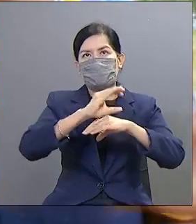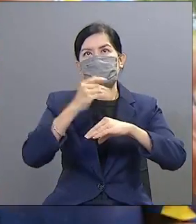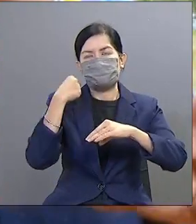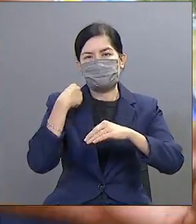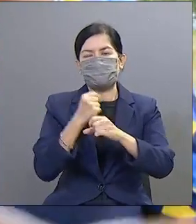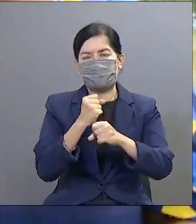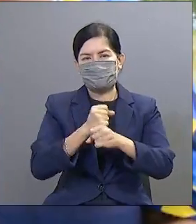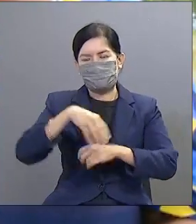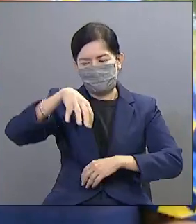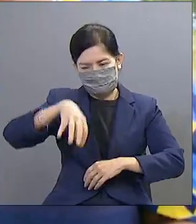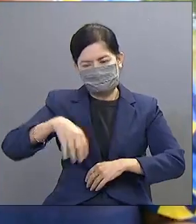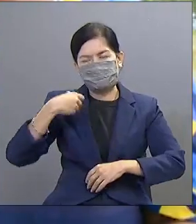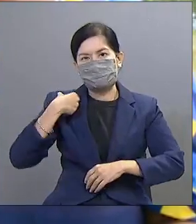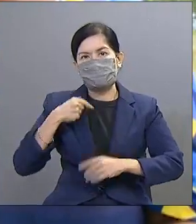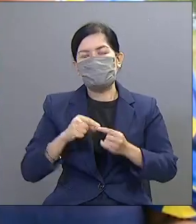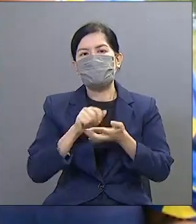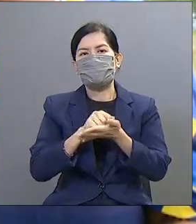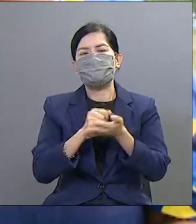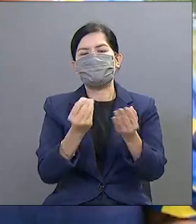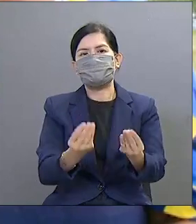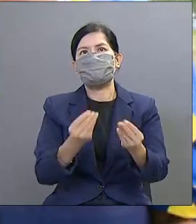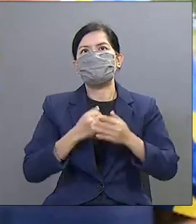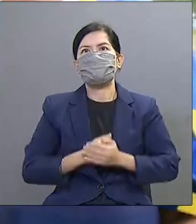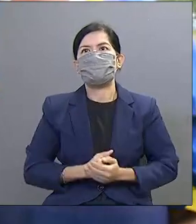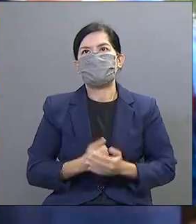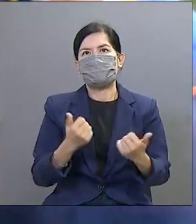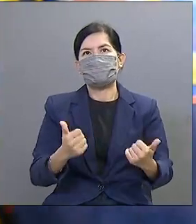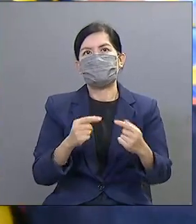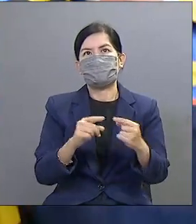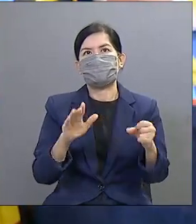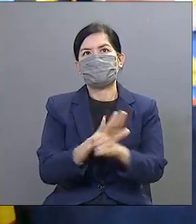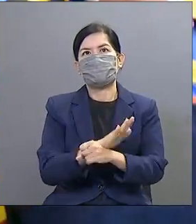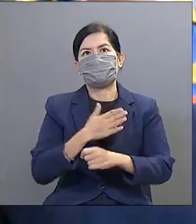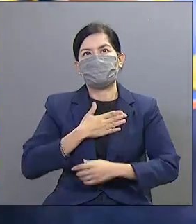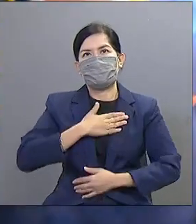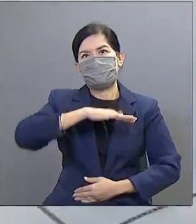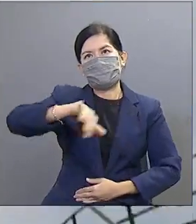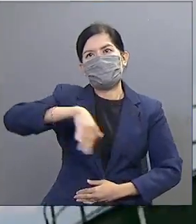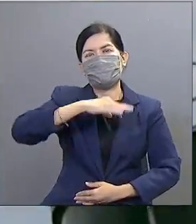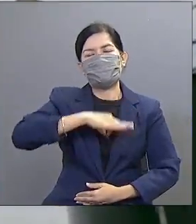รปเปรางตรนี้นะ แต่ตอนนี้นจะสมบูณดีมากนะพวกเรานะใช่